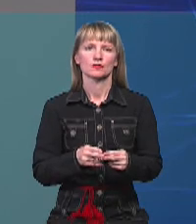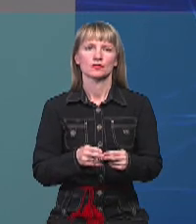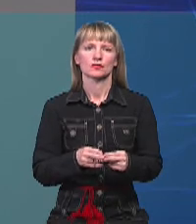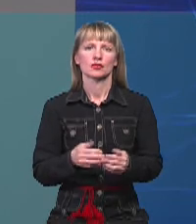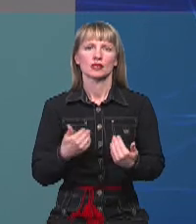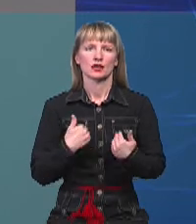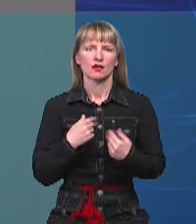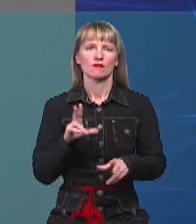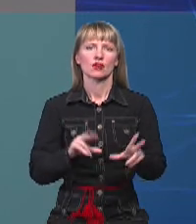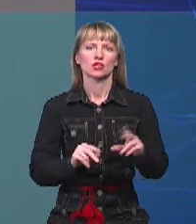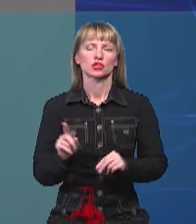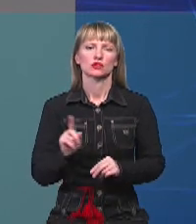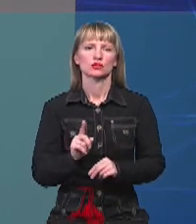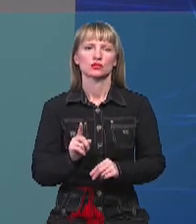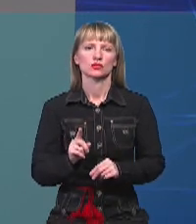Я вважаю, що